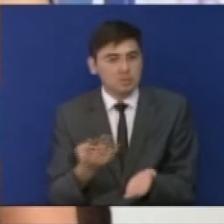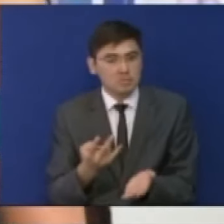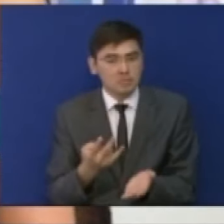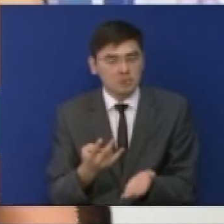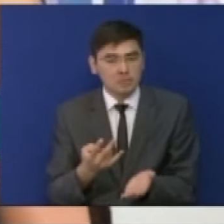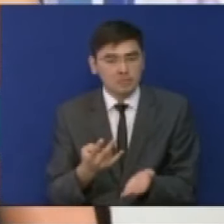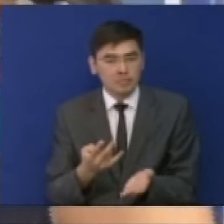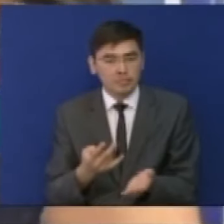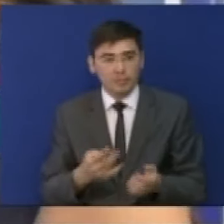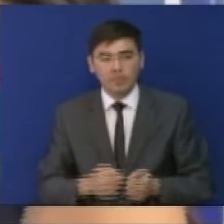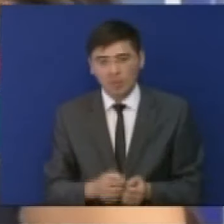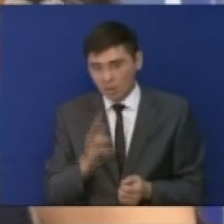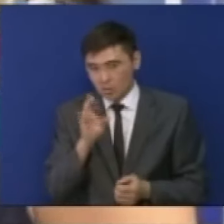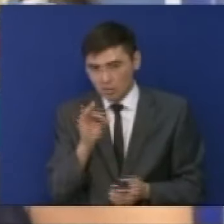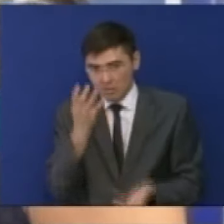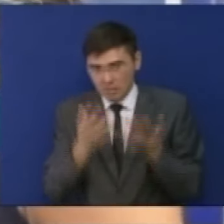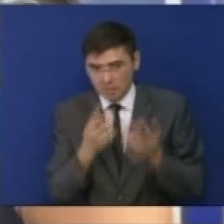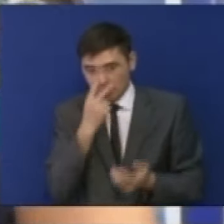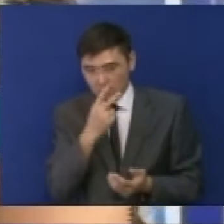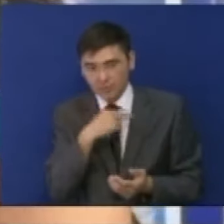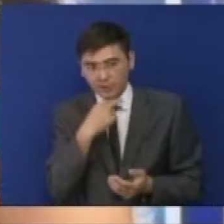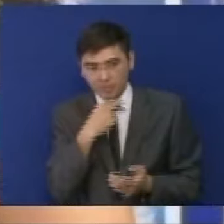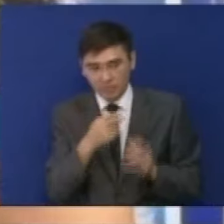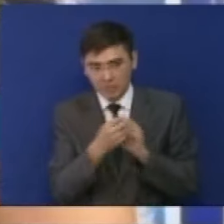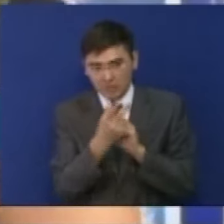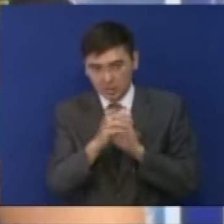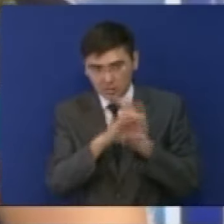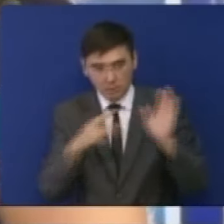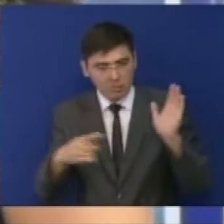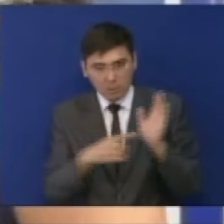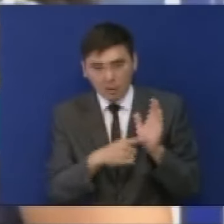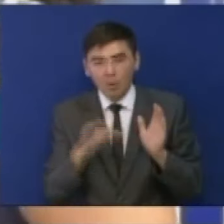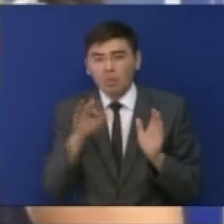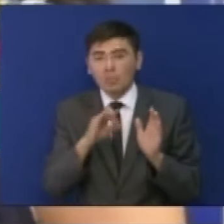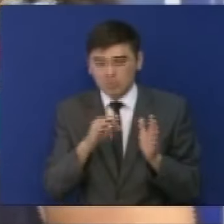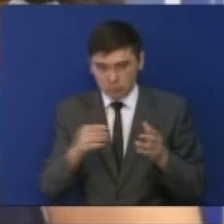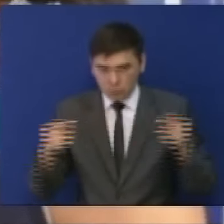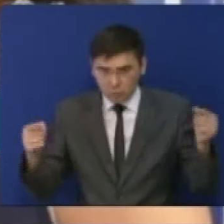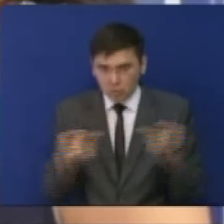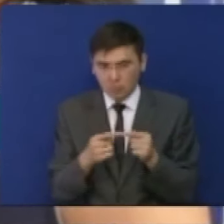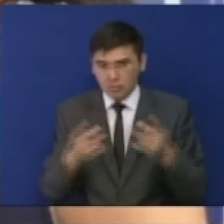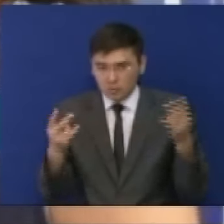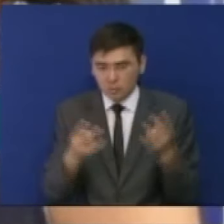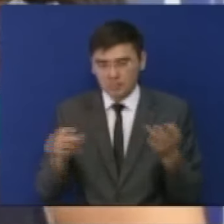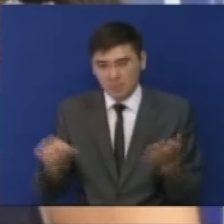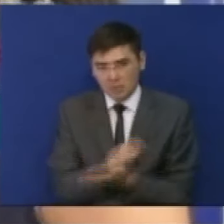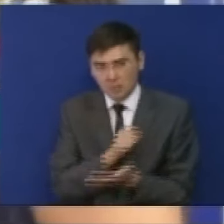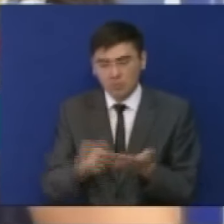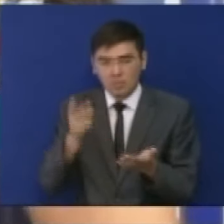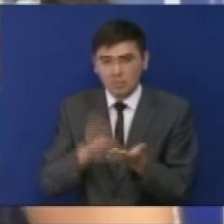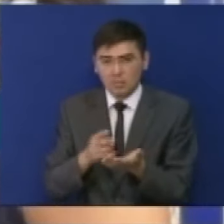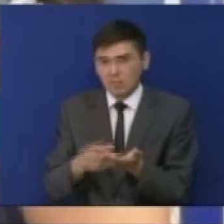вследствие ядерных испытаний. Но если мы посмотрим данную статью, мы увидим, что там нет четкой регламентации по